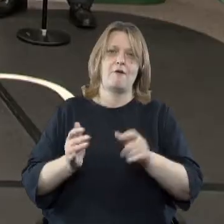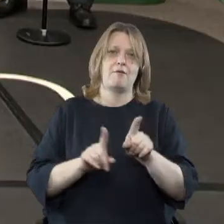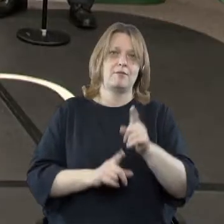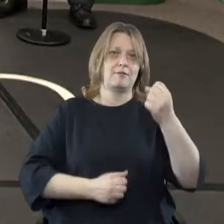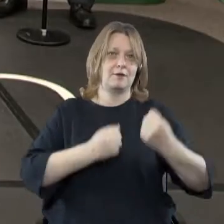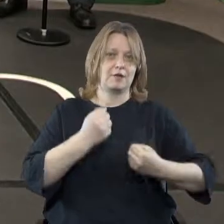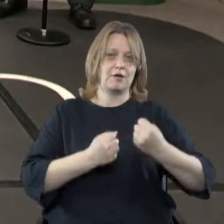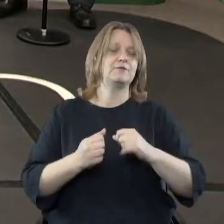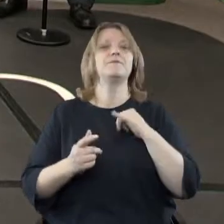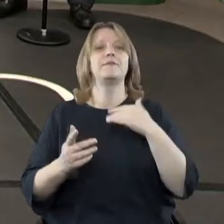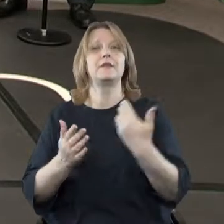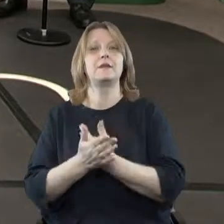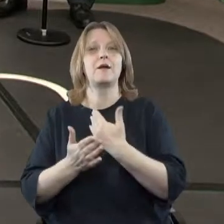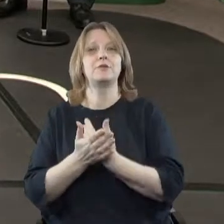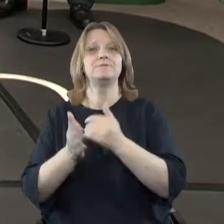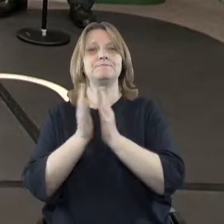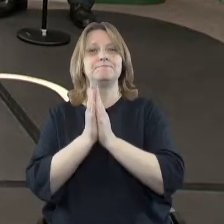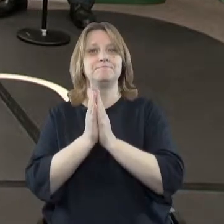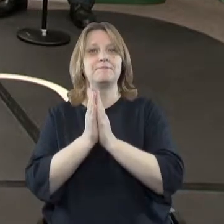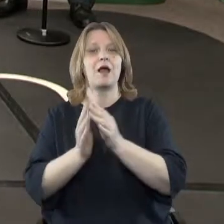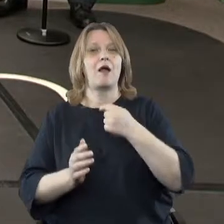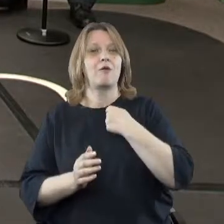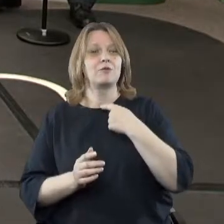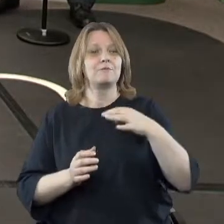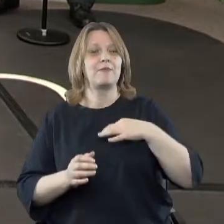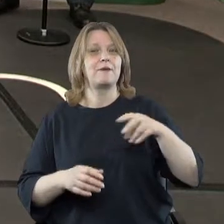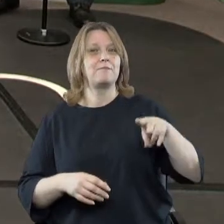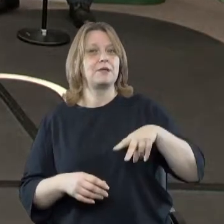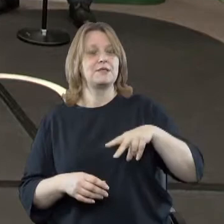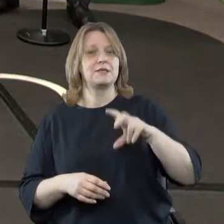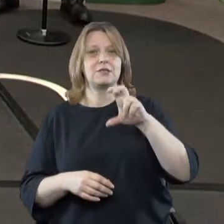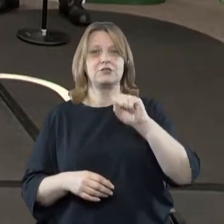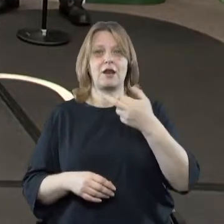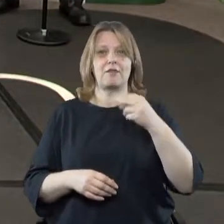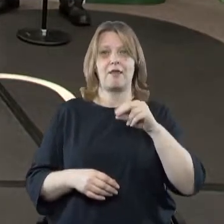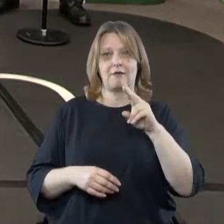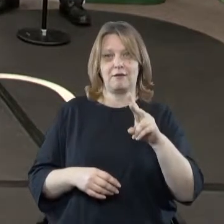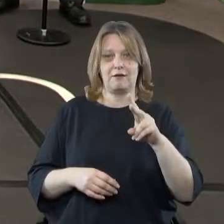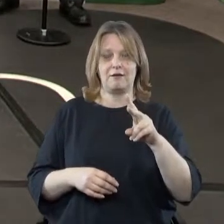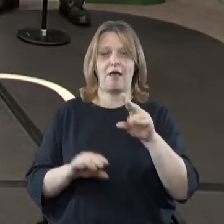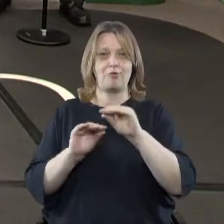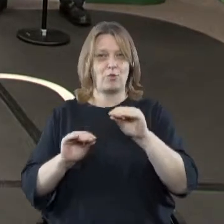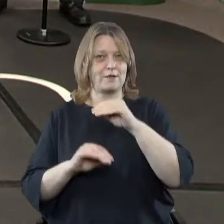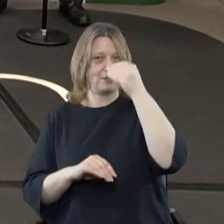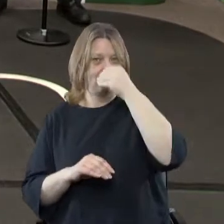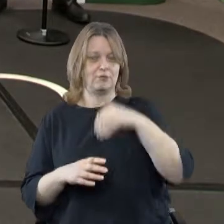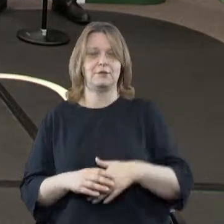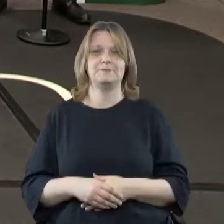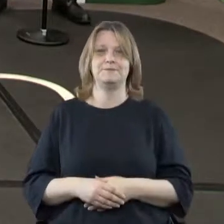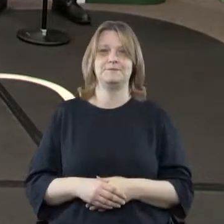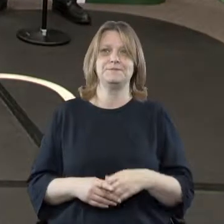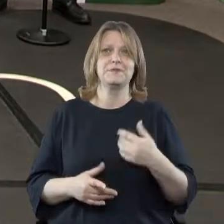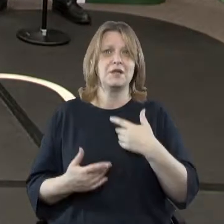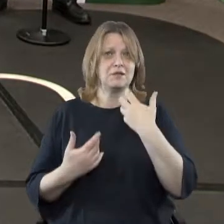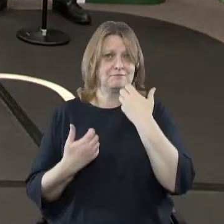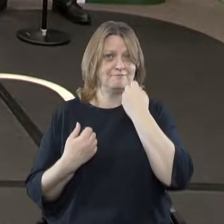poprosił o zabranie głosu pana ministra Przemysława Czarnka, ministra edukacji i nauki. Proszę bardzo, panie ministrze. Bardzo dziękuję, kochani